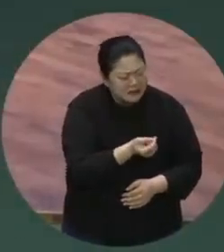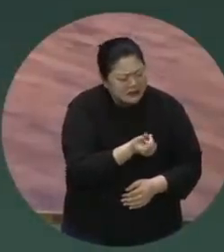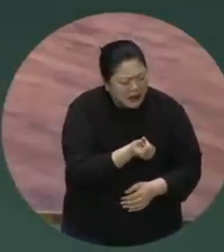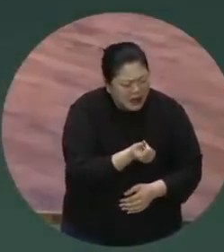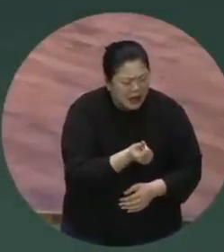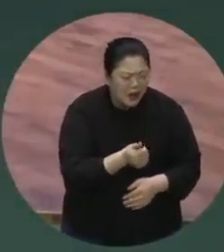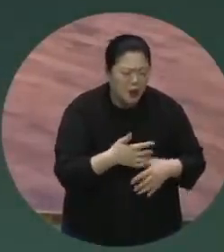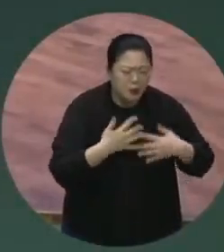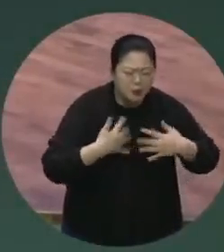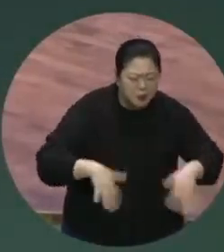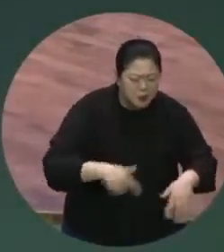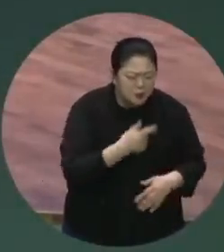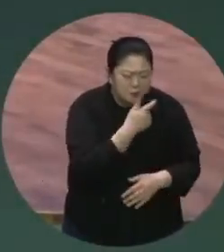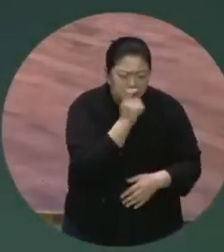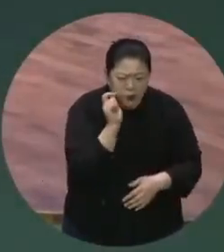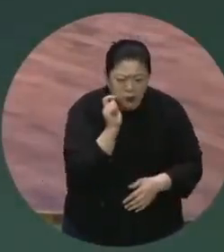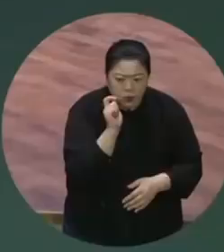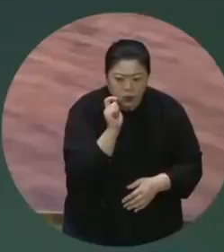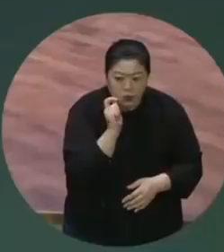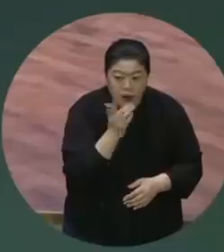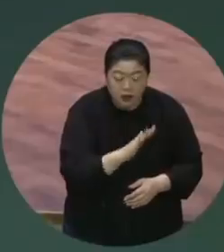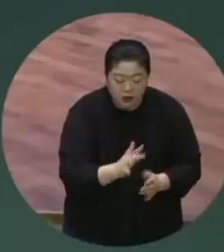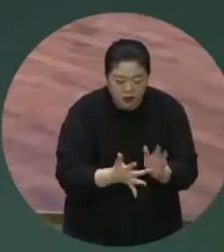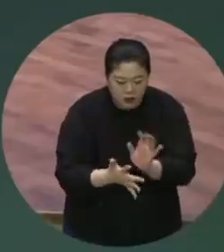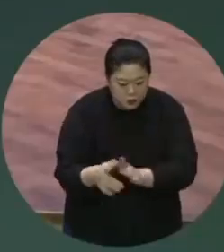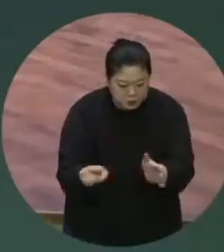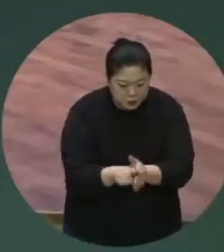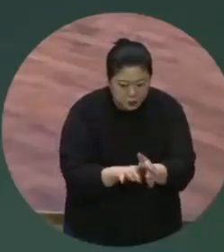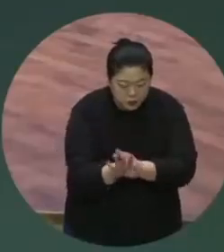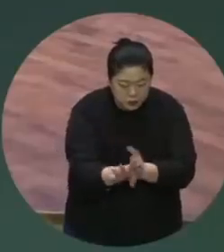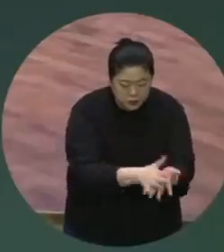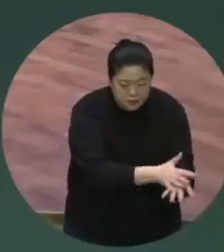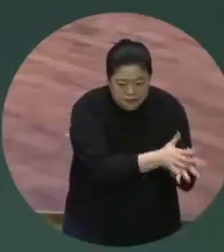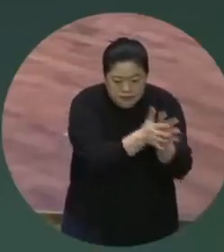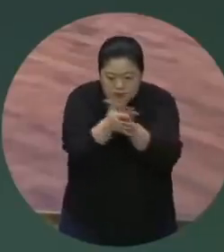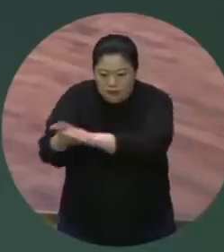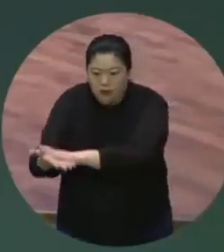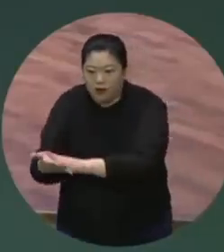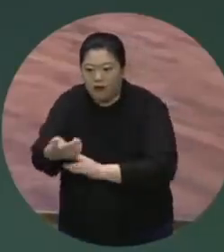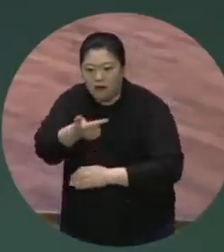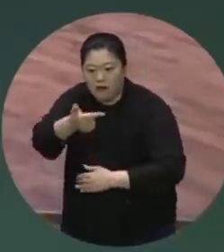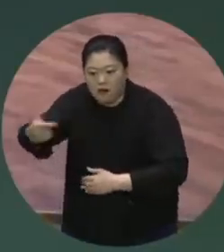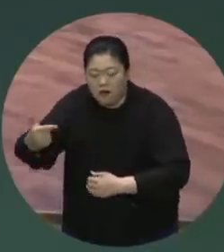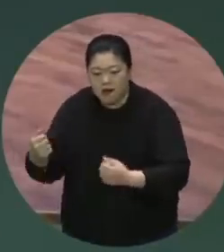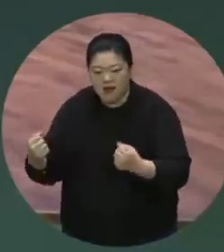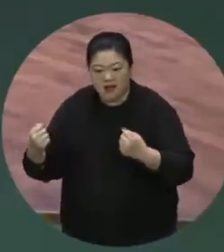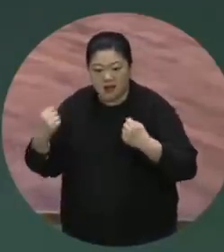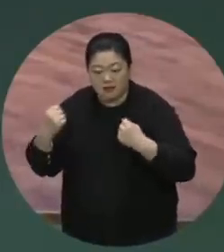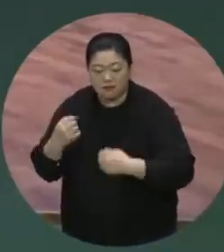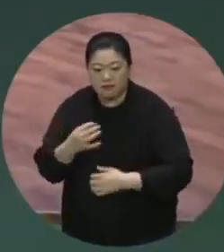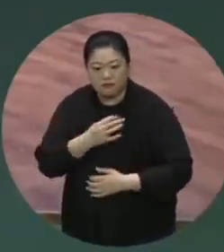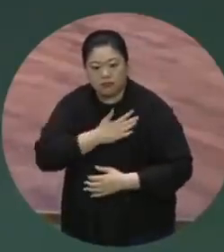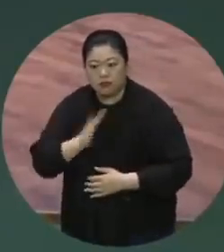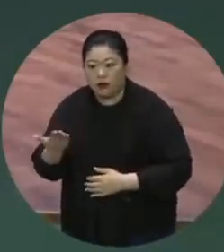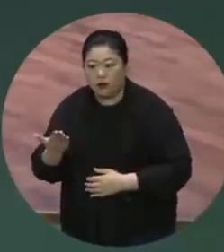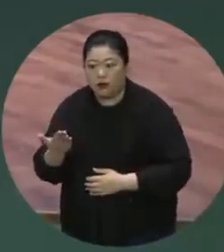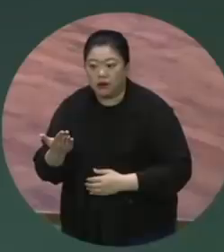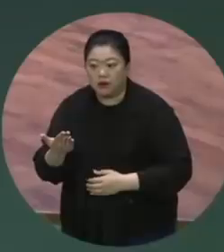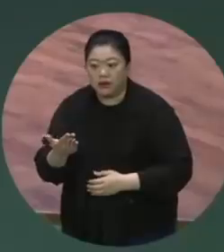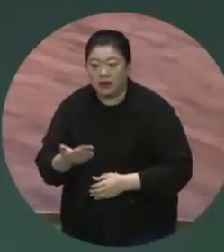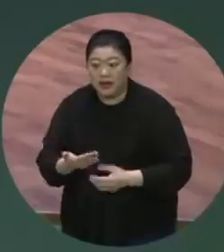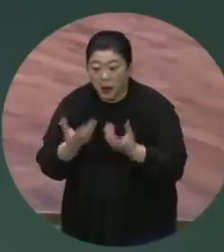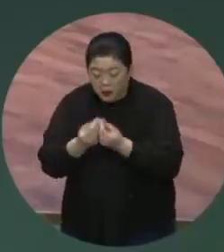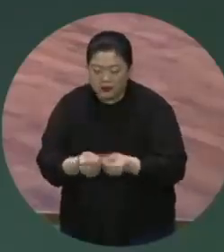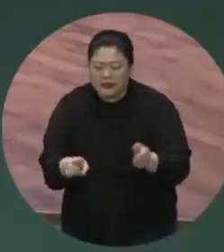무능했는데 예수 그리스도 안에 들어오니까 완전히 반전이 일어났어. 불신자들 볼 때도 이야 저